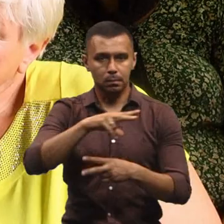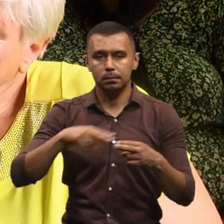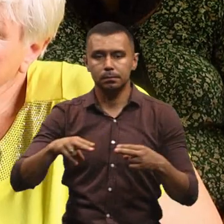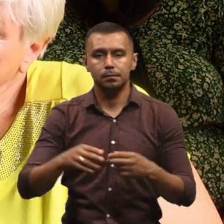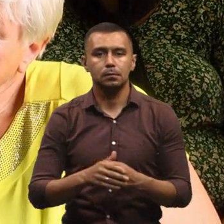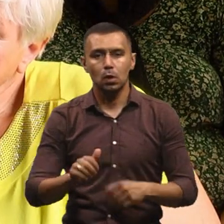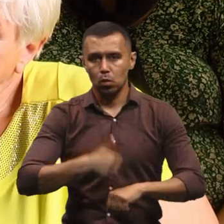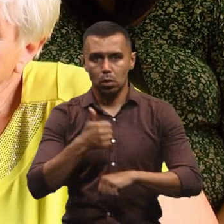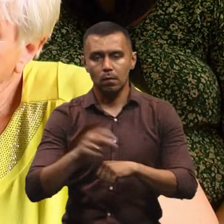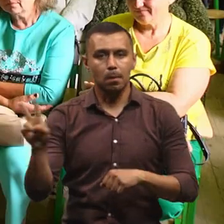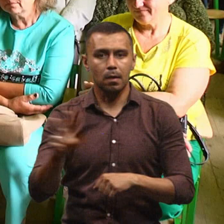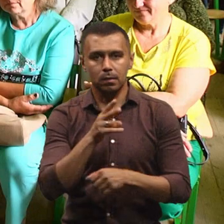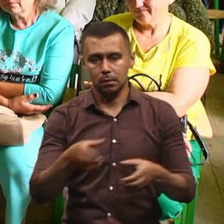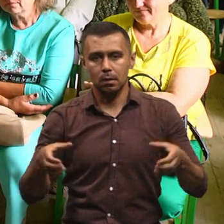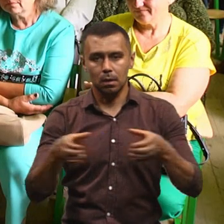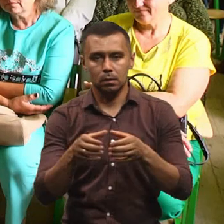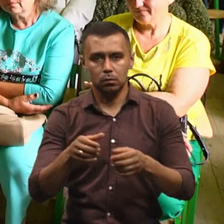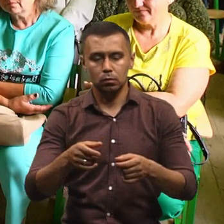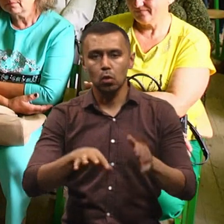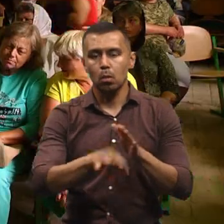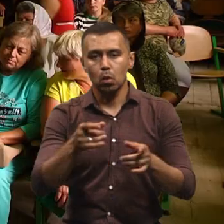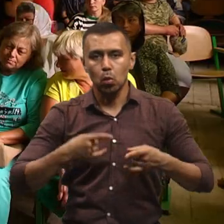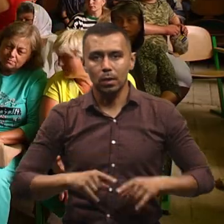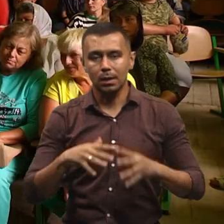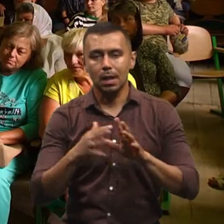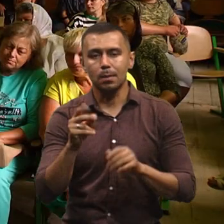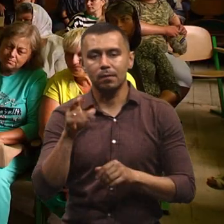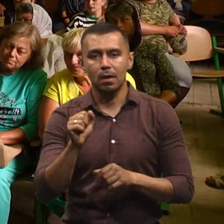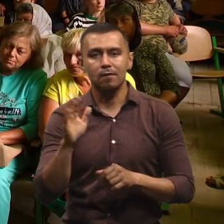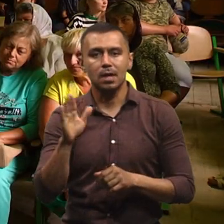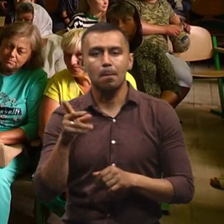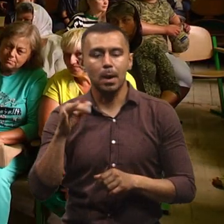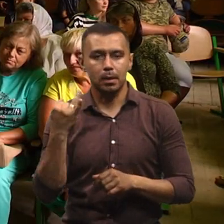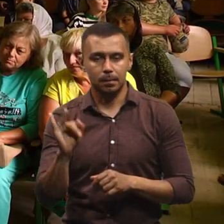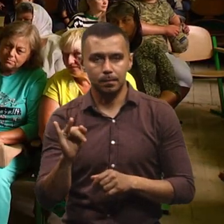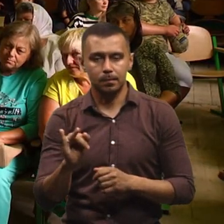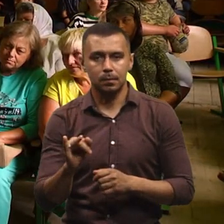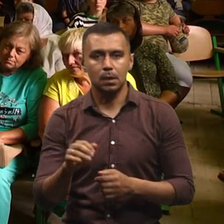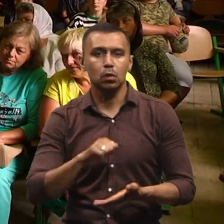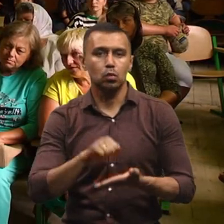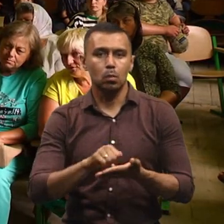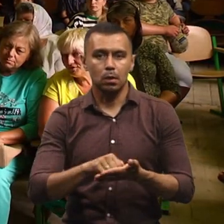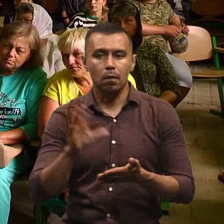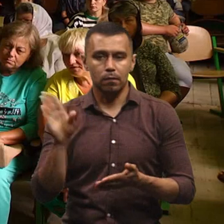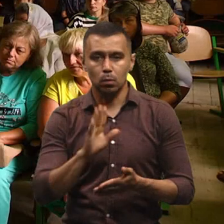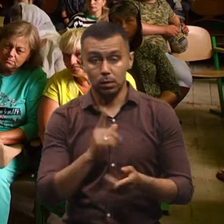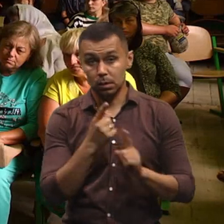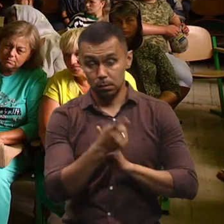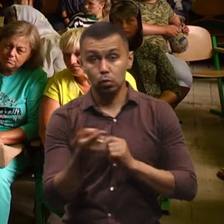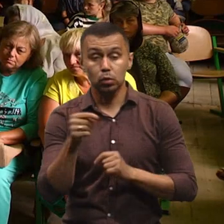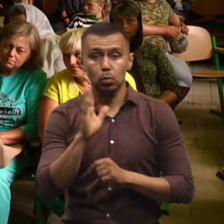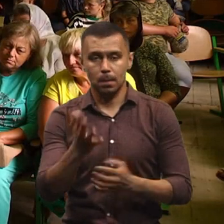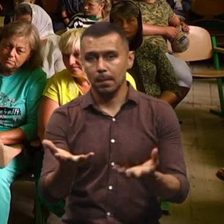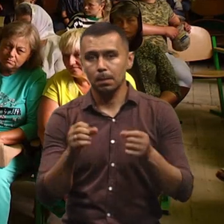головою парафіяльної ради обрали уродженця села Адамівка Василя габая коли вже документально все буде змінено тоді будемо вже